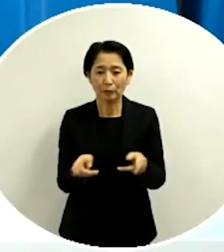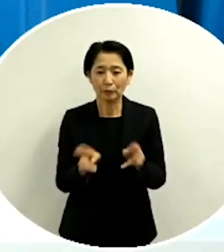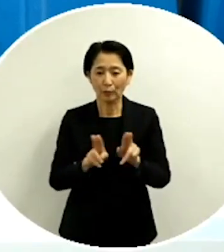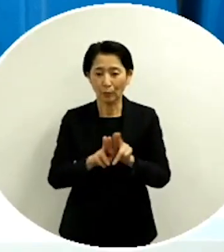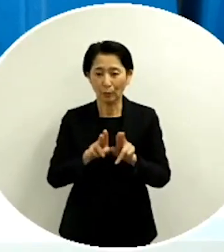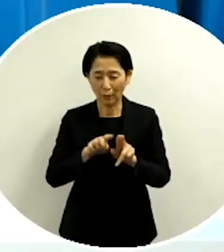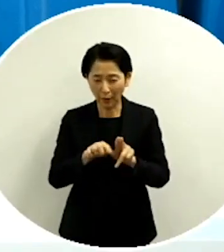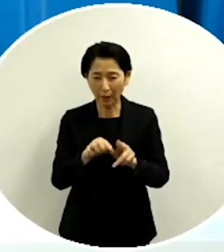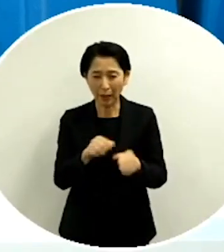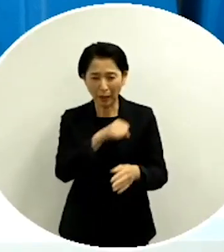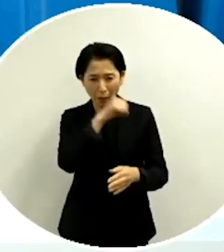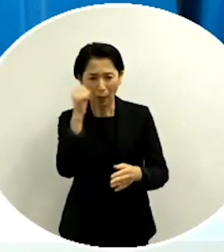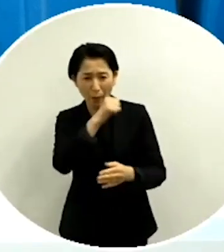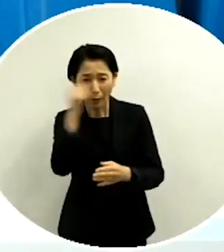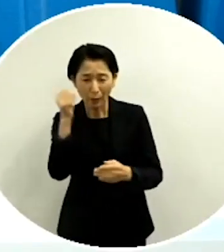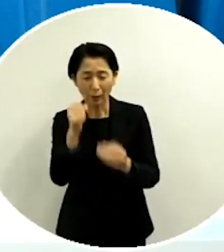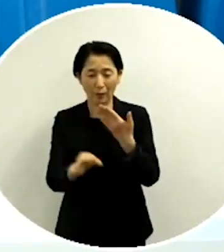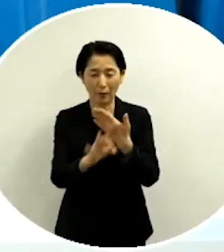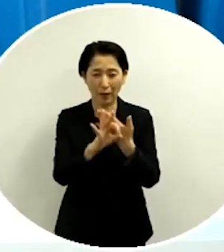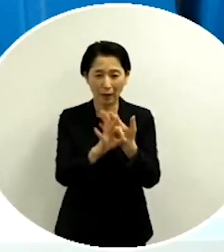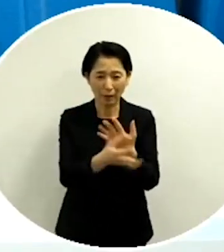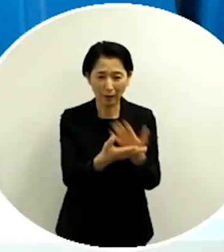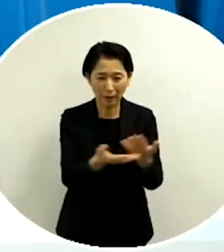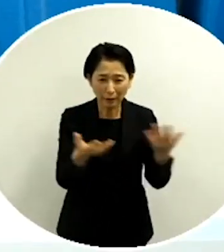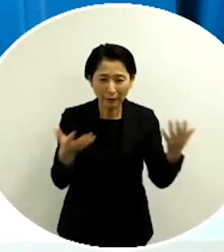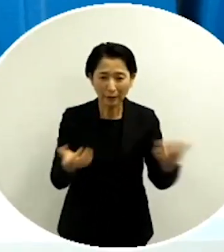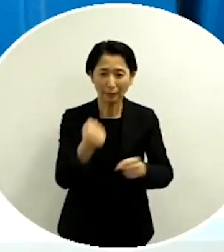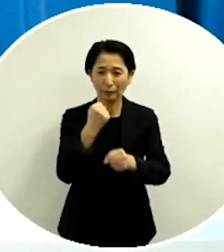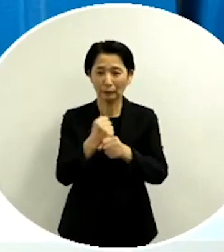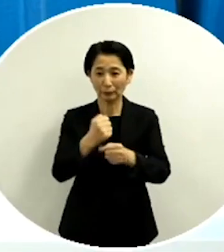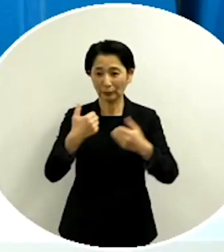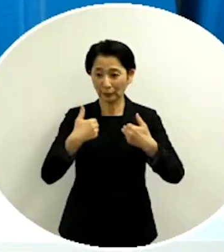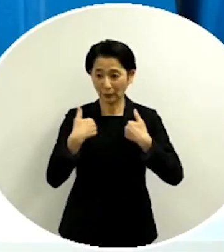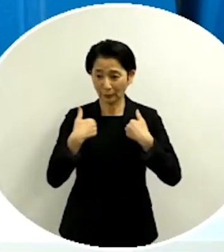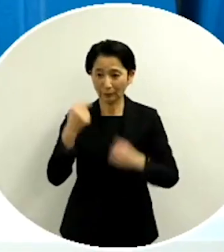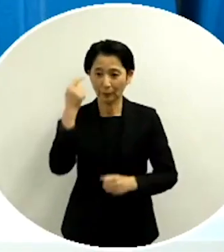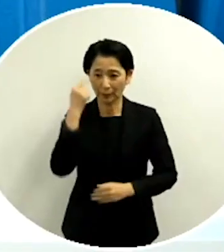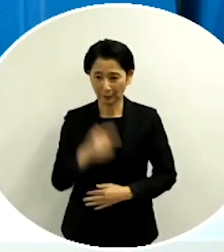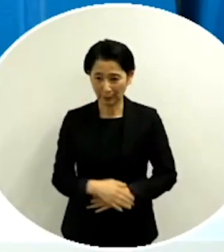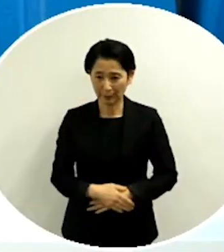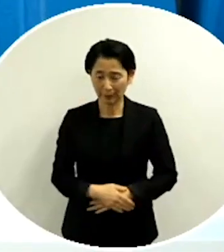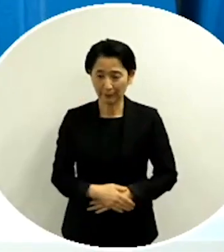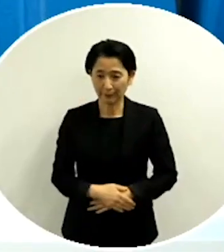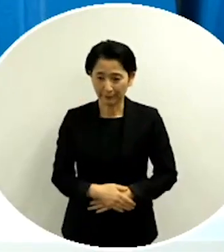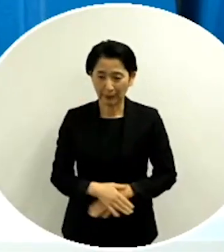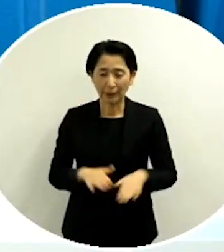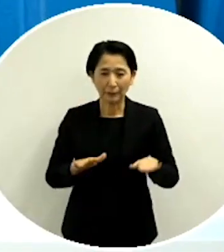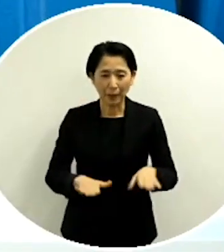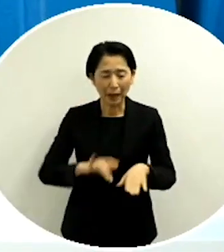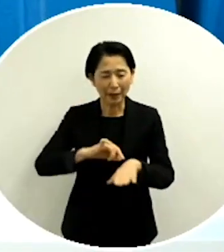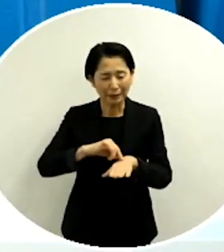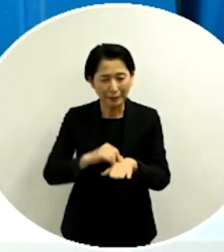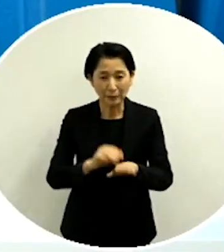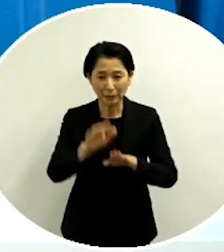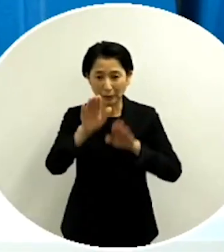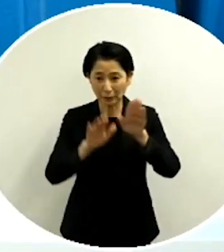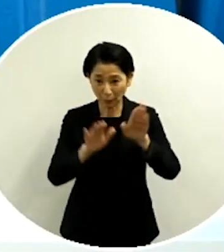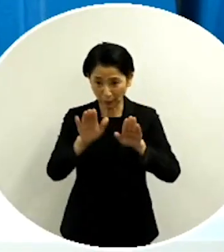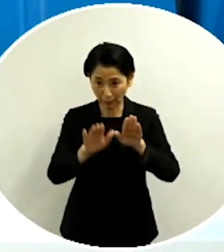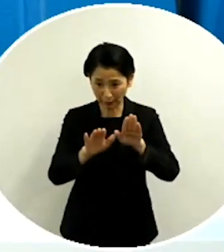香料たくさん作らなきゃいけないんだないかと思いますそのためには今治刑務所厳しい状態にあるんですけれども